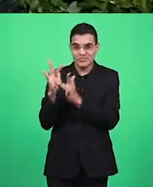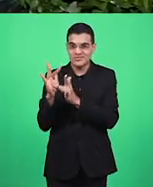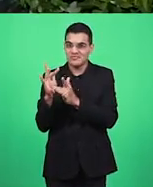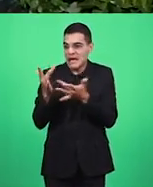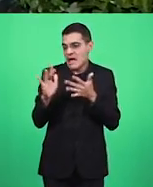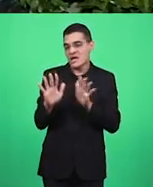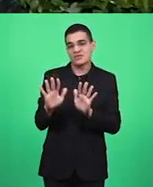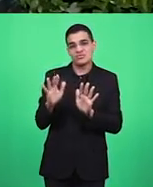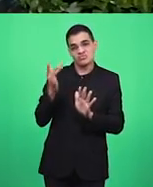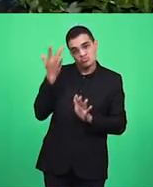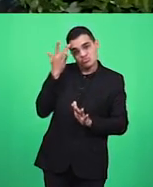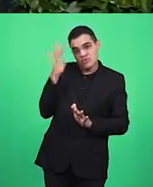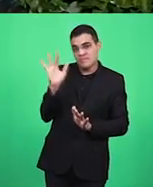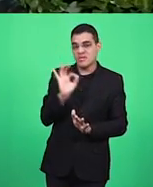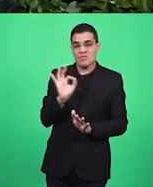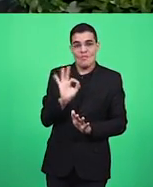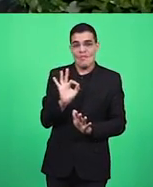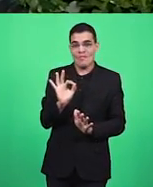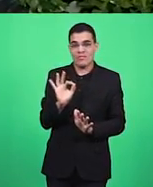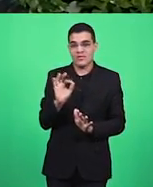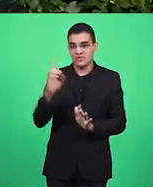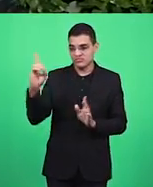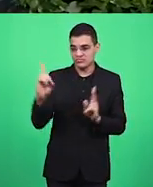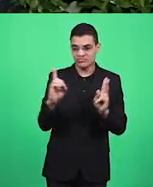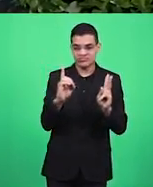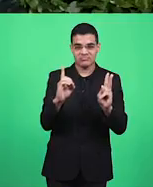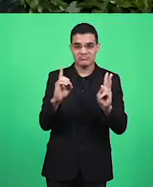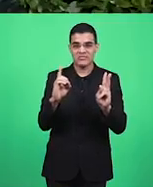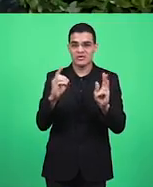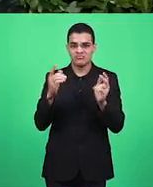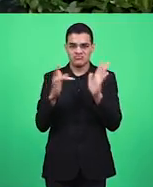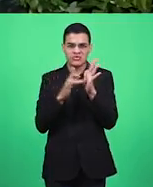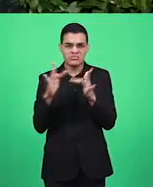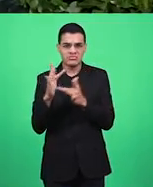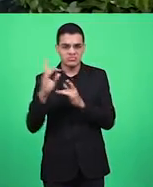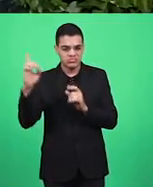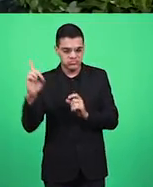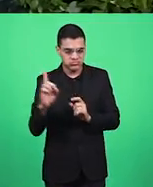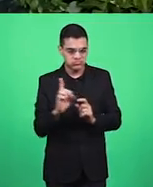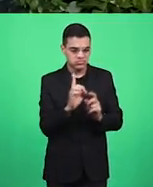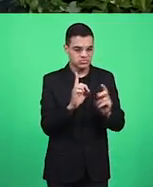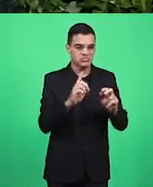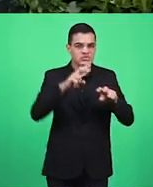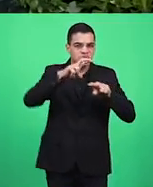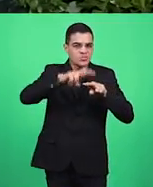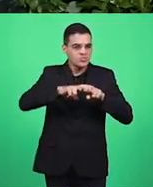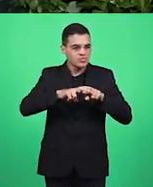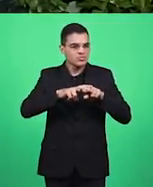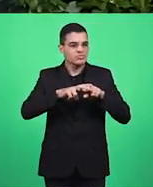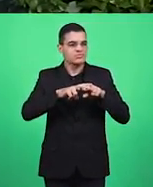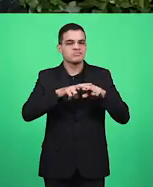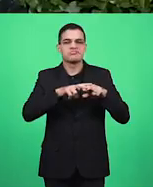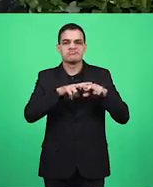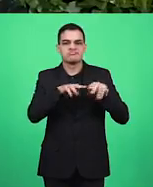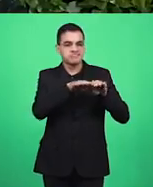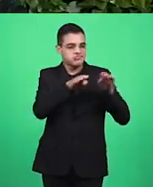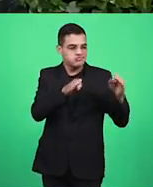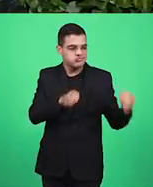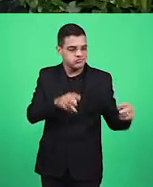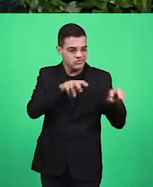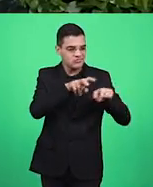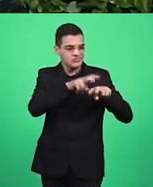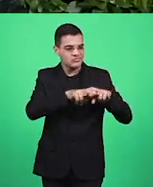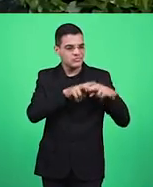но они не знали, что это был Иисус. Они сели, Иисус вошел и